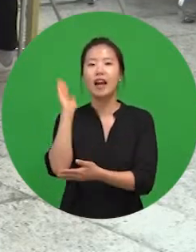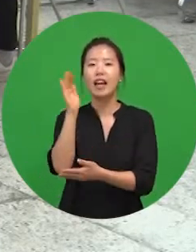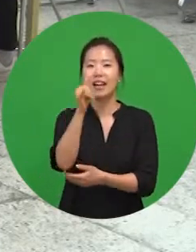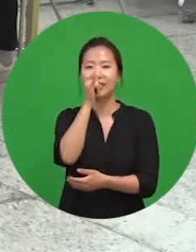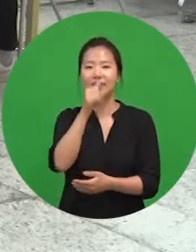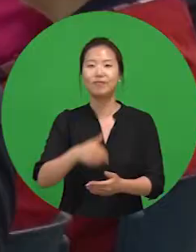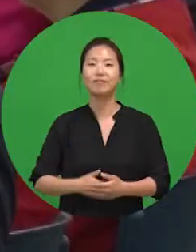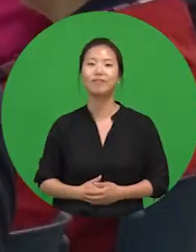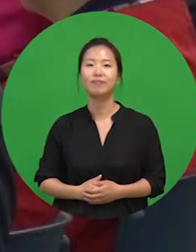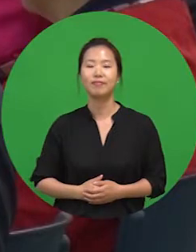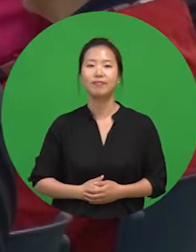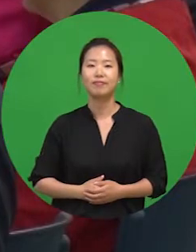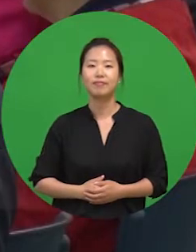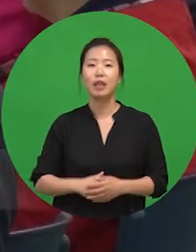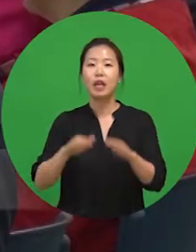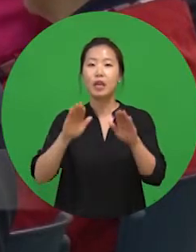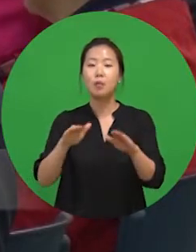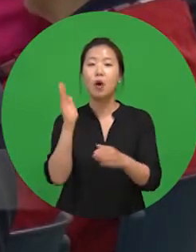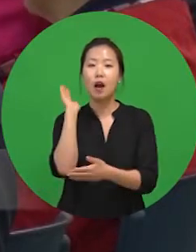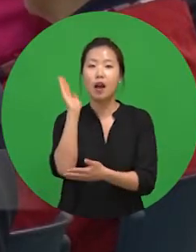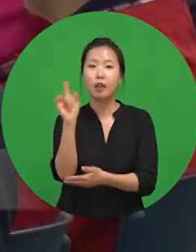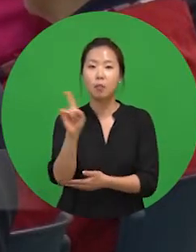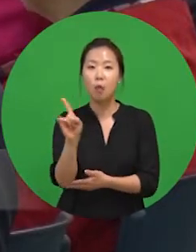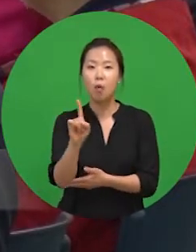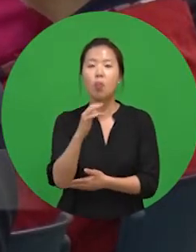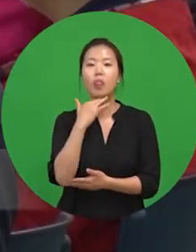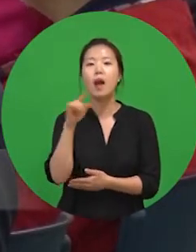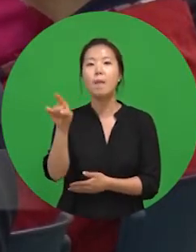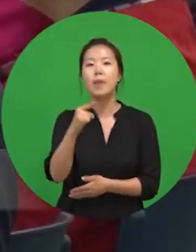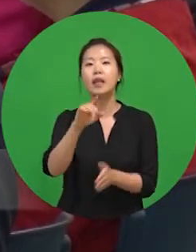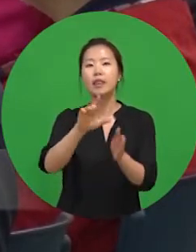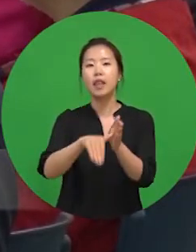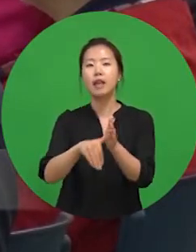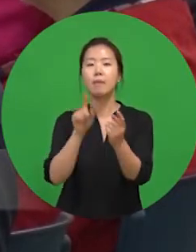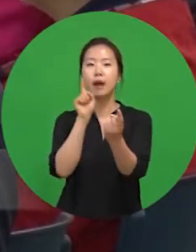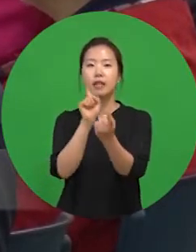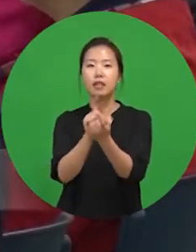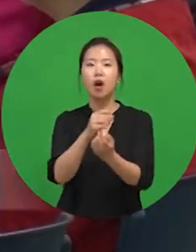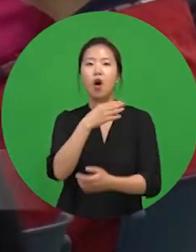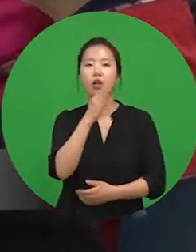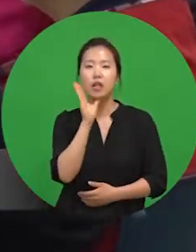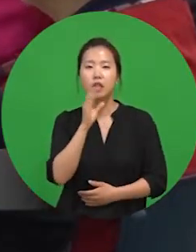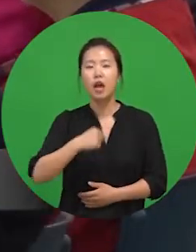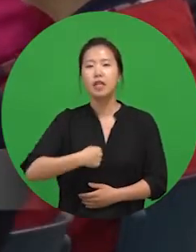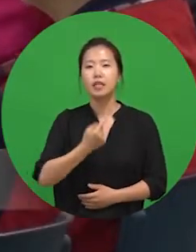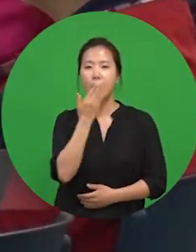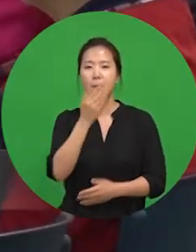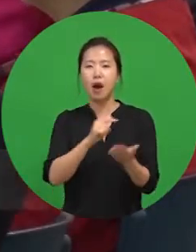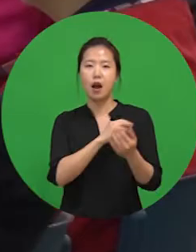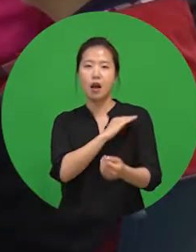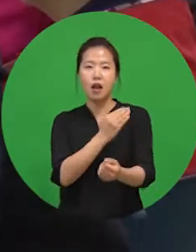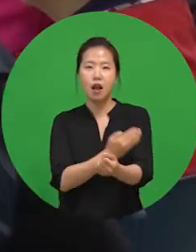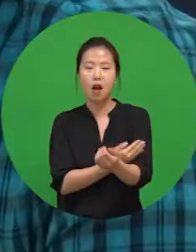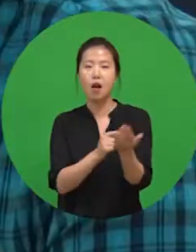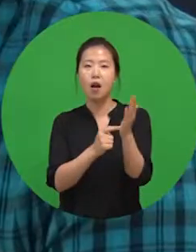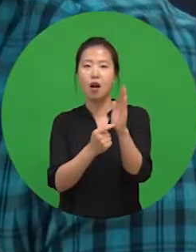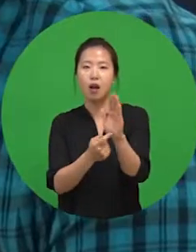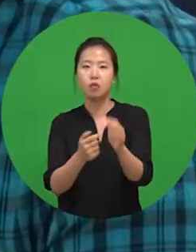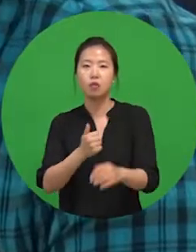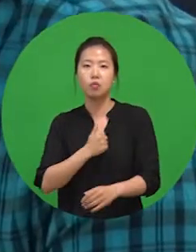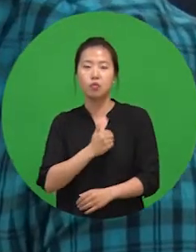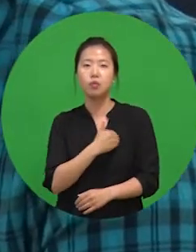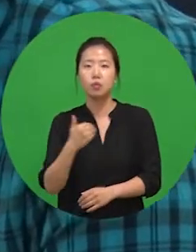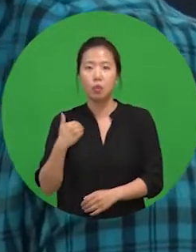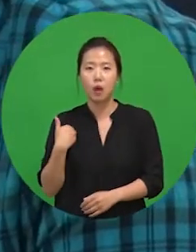열렸습니다. 이번 강의는 100세 시대를 맞아 어르신들의 자아 실현 욕구 충족과 활기찬